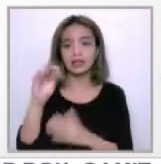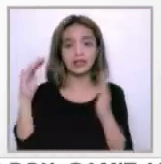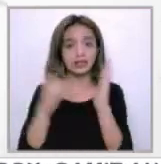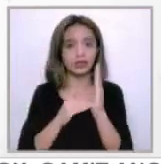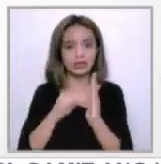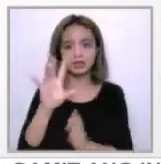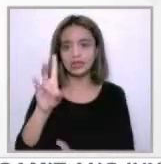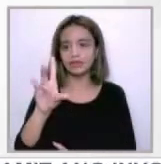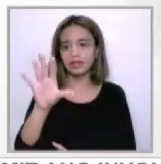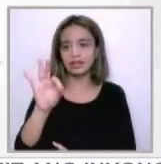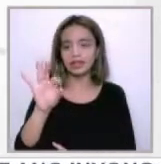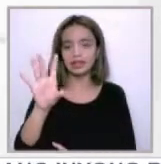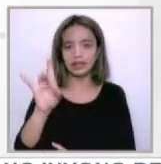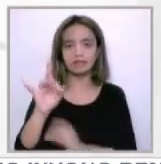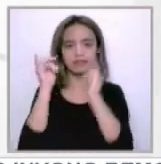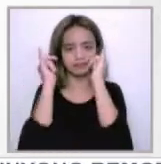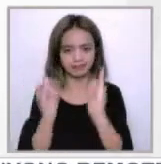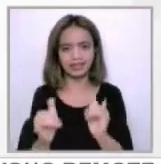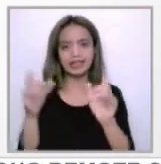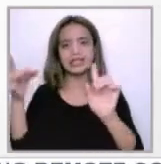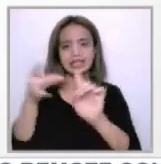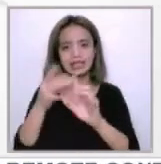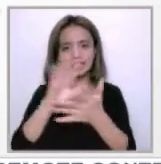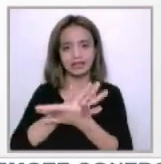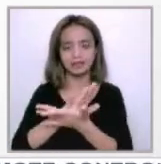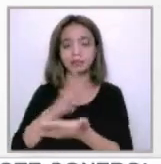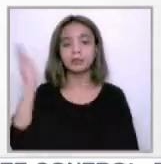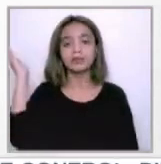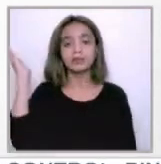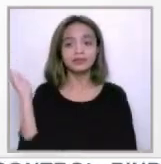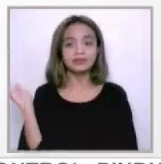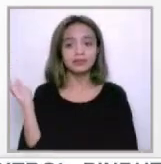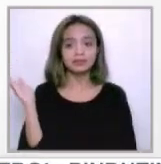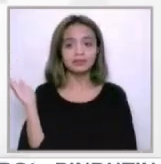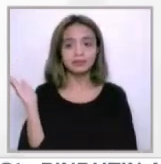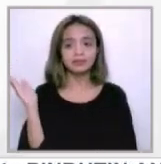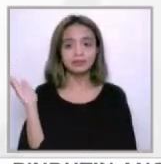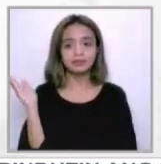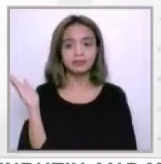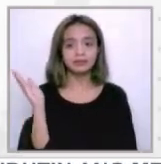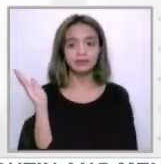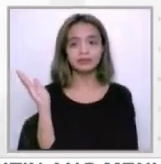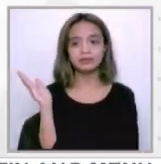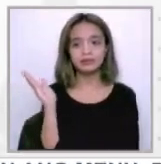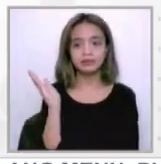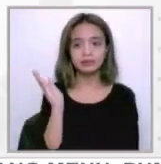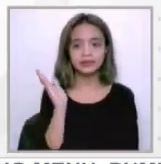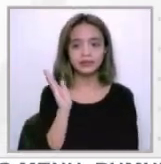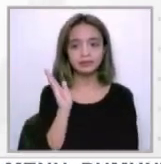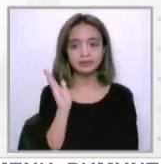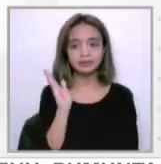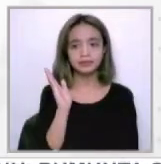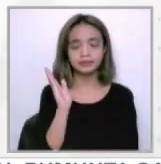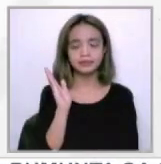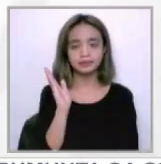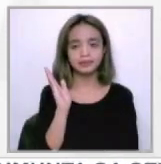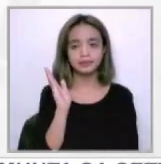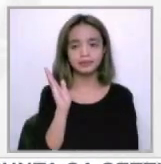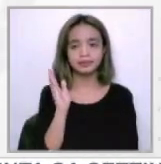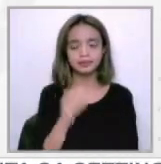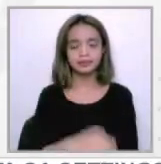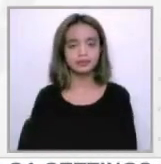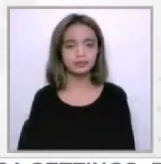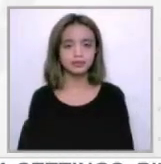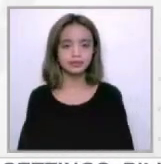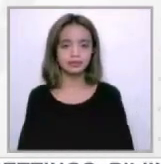19,798 ang aktibong kaso, kung saan 56.6% ang mild, 4.6% ang asymptomatic,